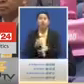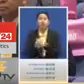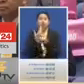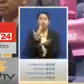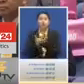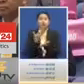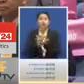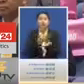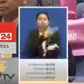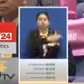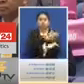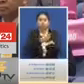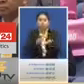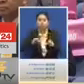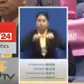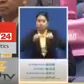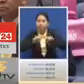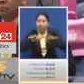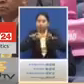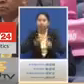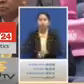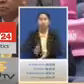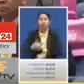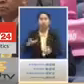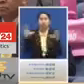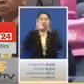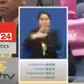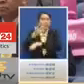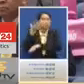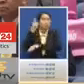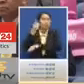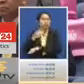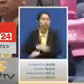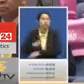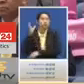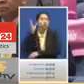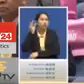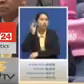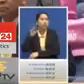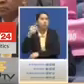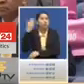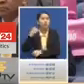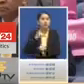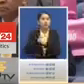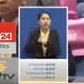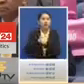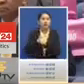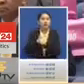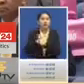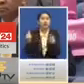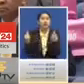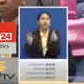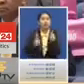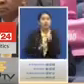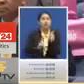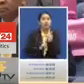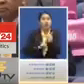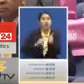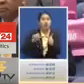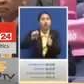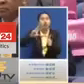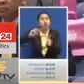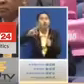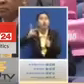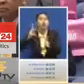ได้หาไม่เจอเมื่อคืนผมฟังท่านรองนายกท่านสมคิดเคยทำงานด้วยกันมาตลอดรู้ฝีไม้ลายมือท่านมา